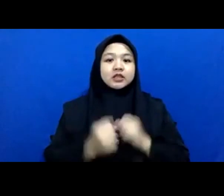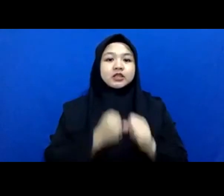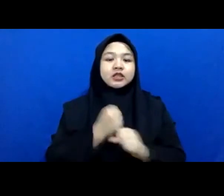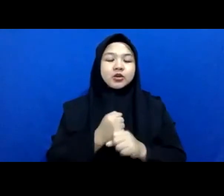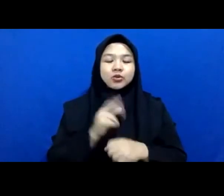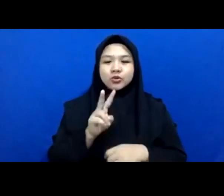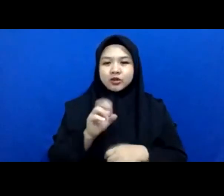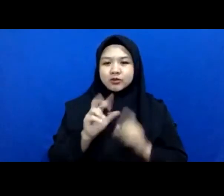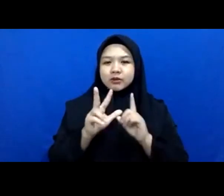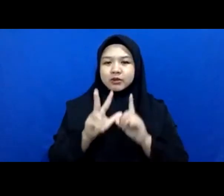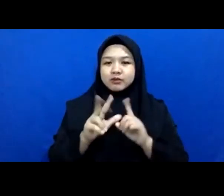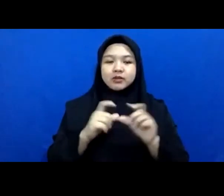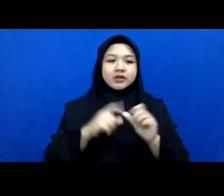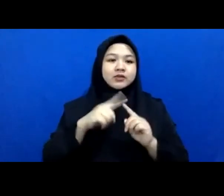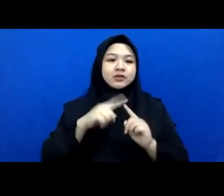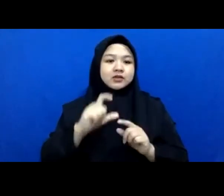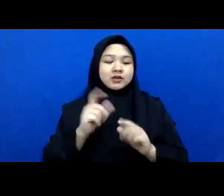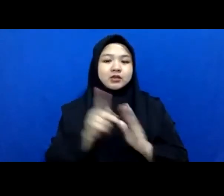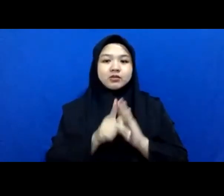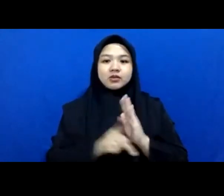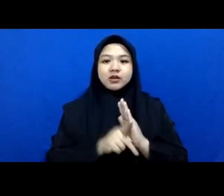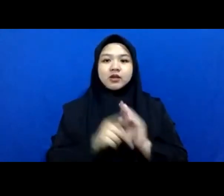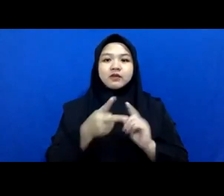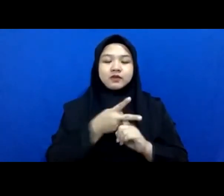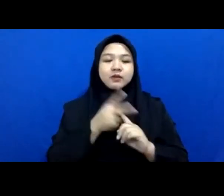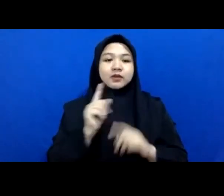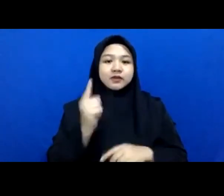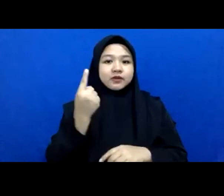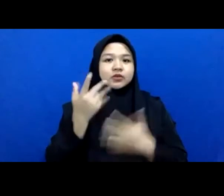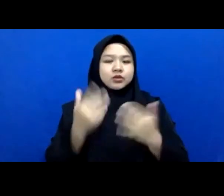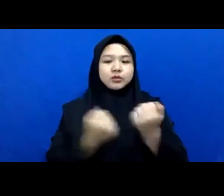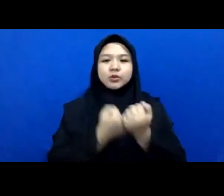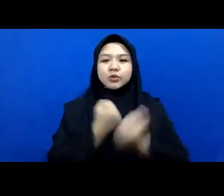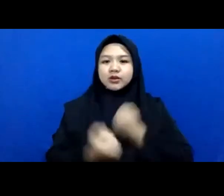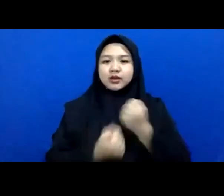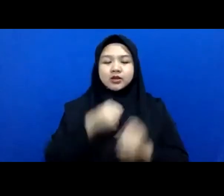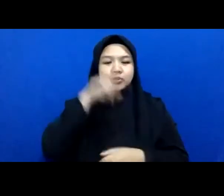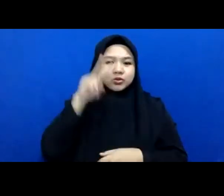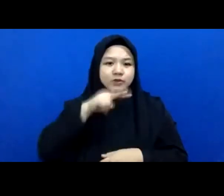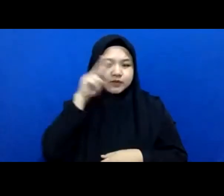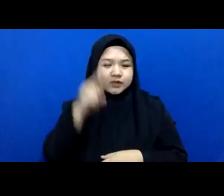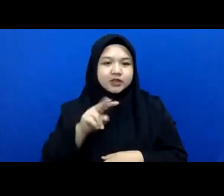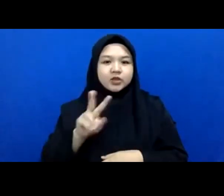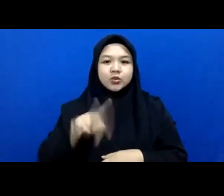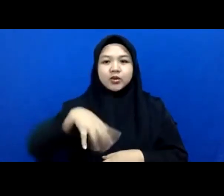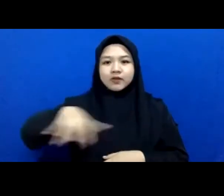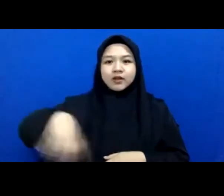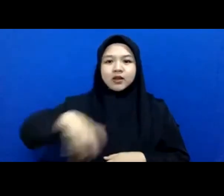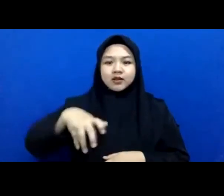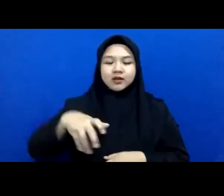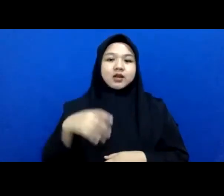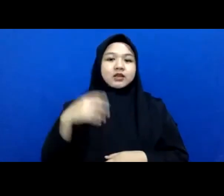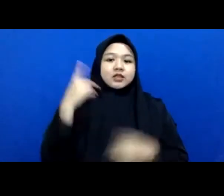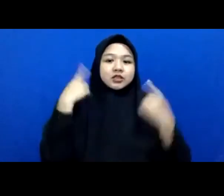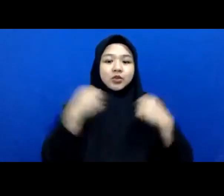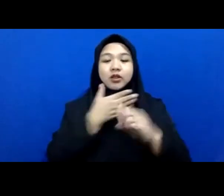the Children melalui program Families First telah mendukung kegiatan supervisi di 2 wilayah, yaitu di Provinsi Jawa Timur dan juga Provinsi